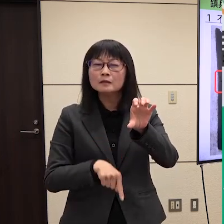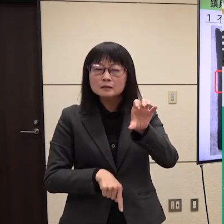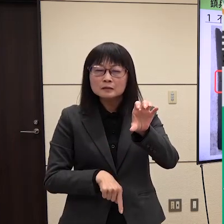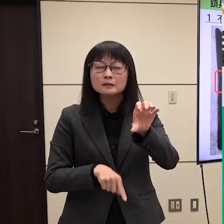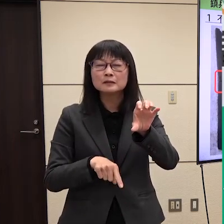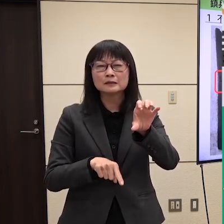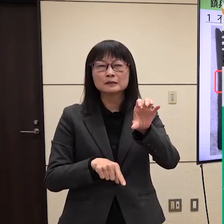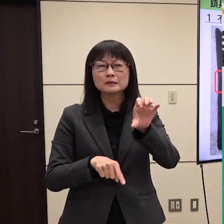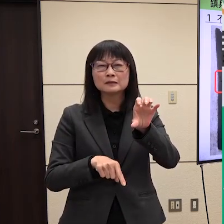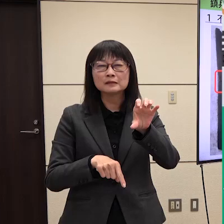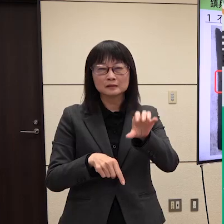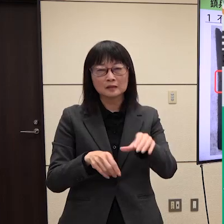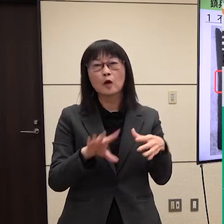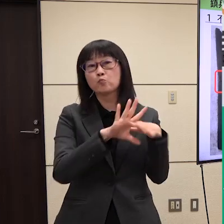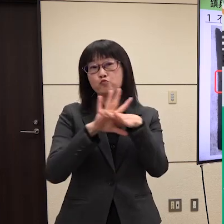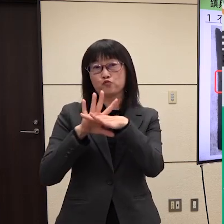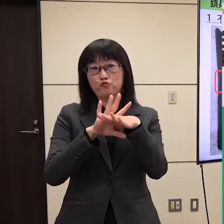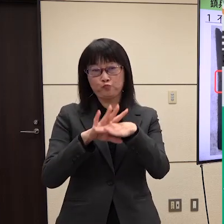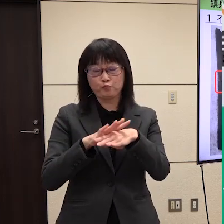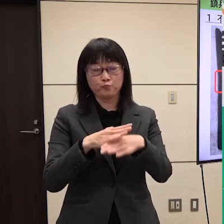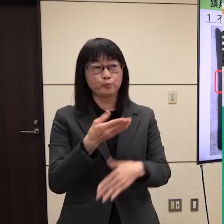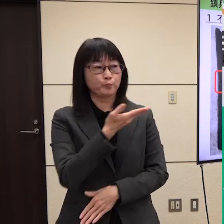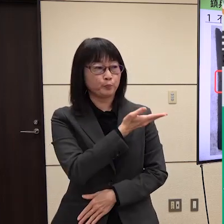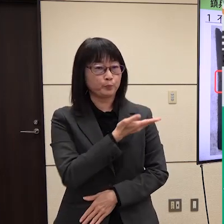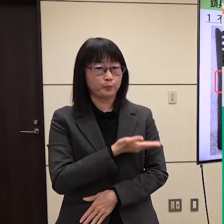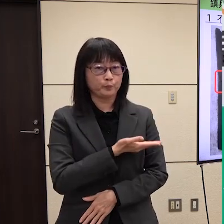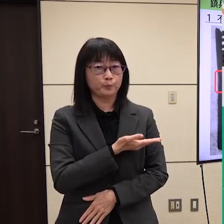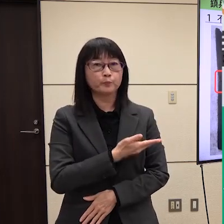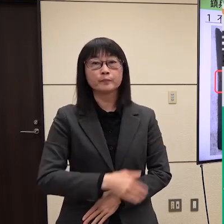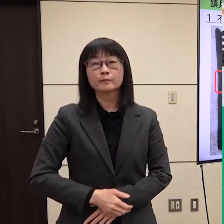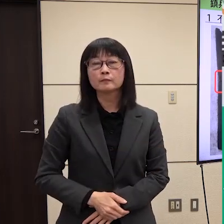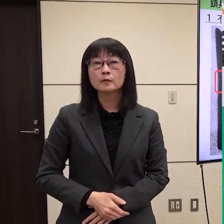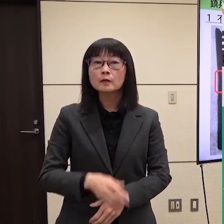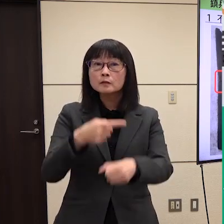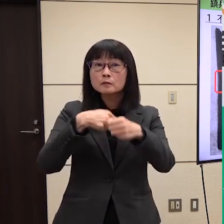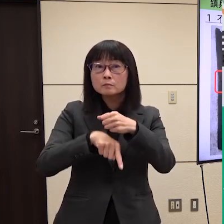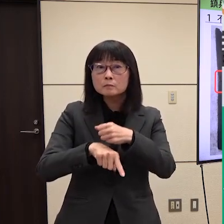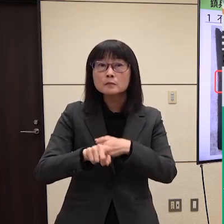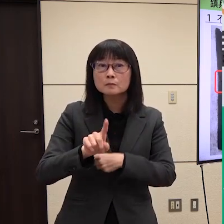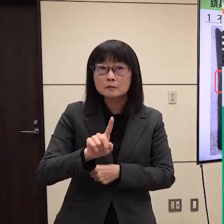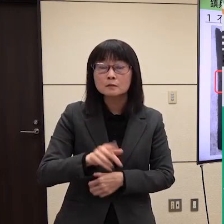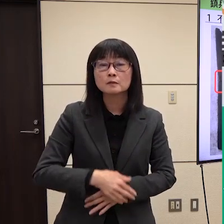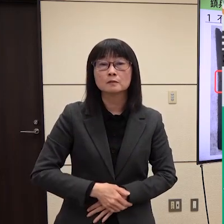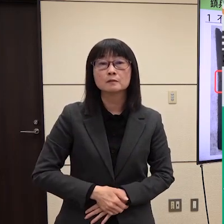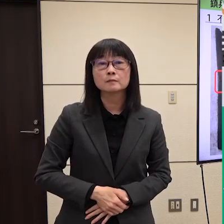軍号を積みせずと、まあ、このように読むということなんですね。意味としては、